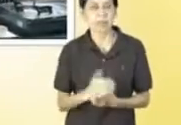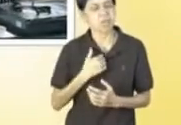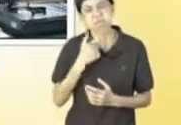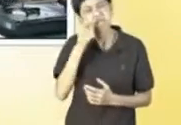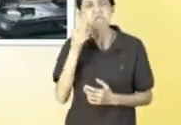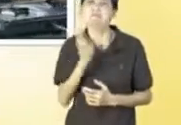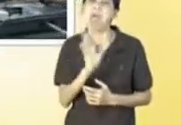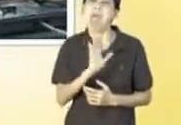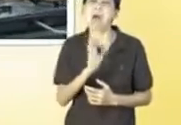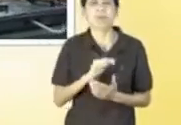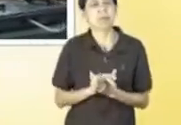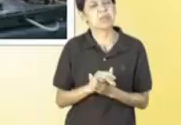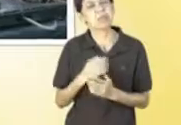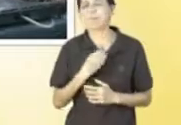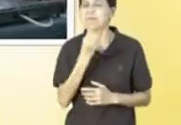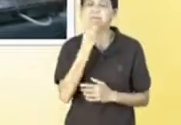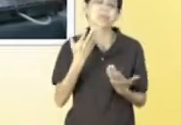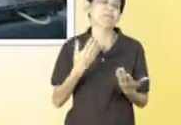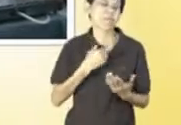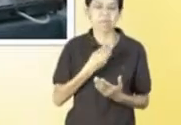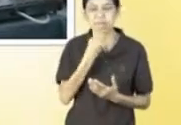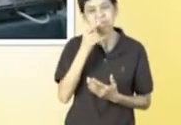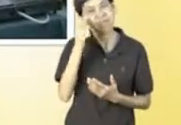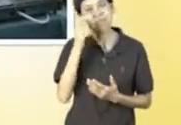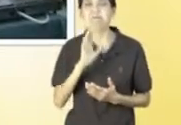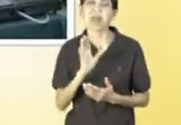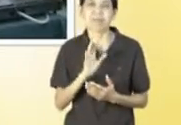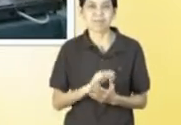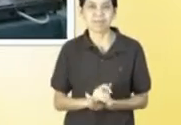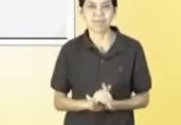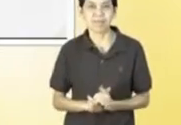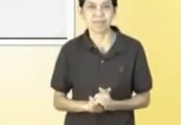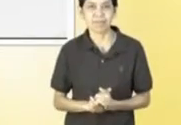อวัวค่ะเมนูนี้คงอดชิมแล้วล่ะเนี่ย